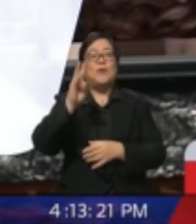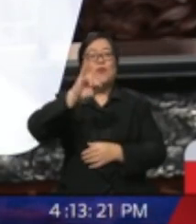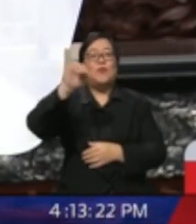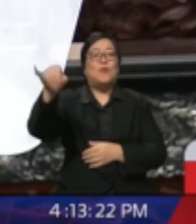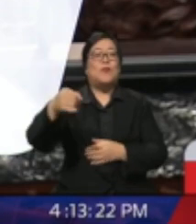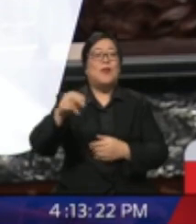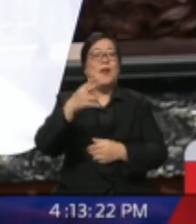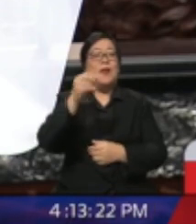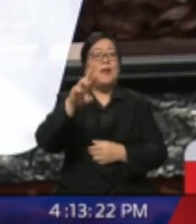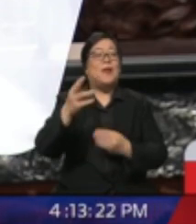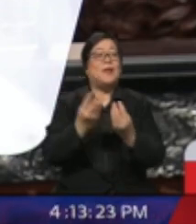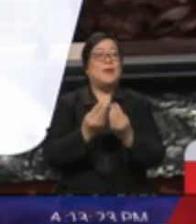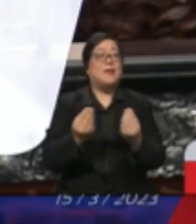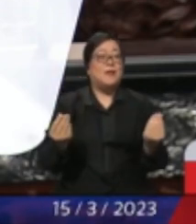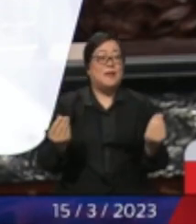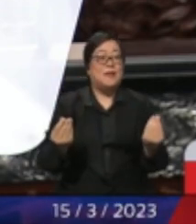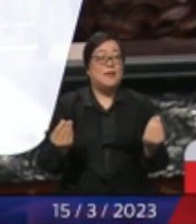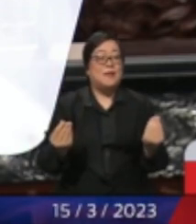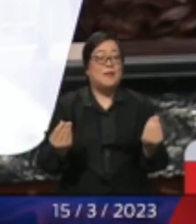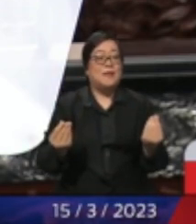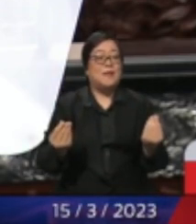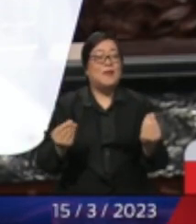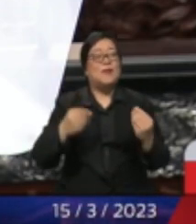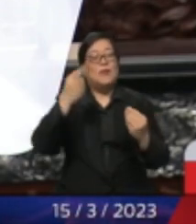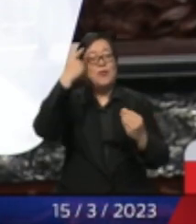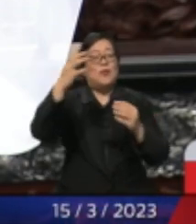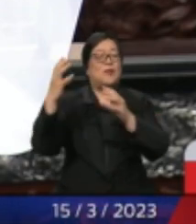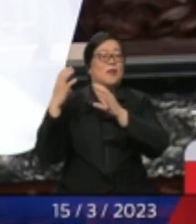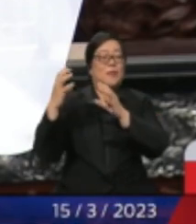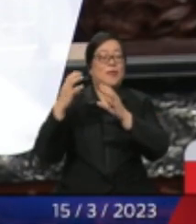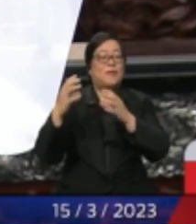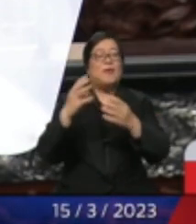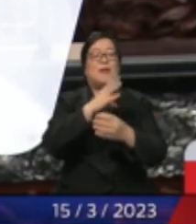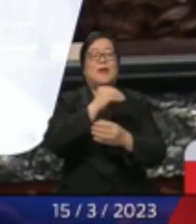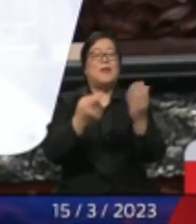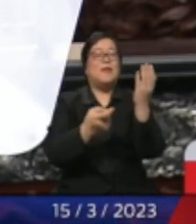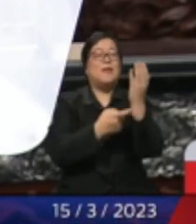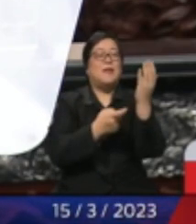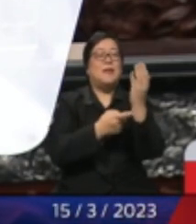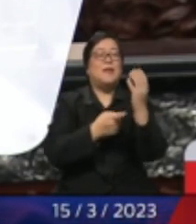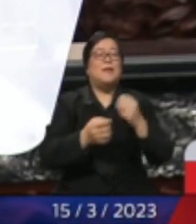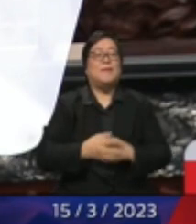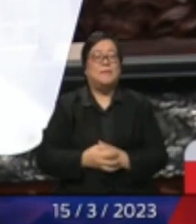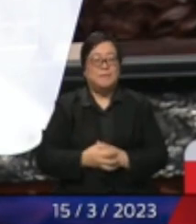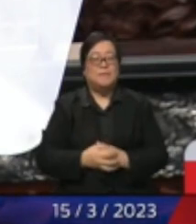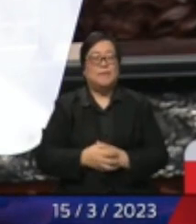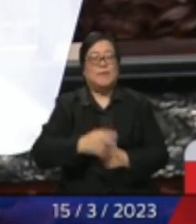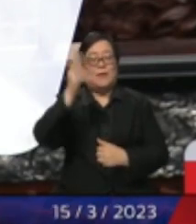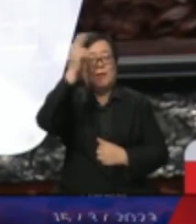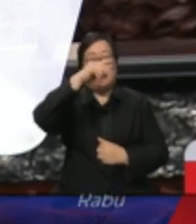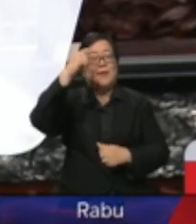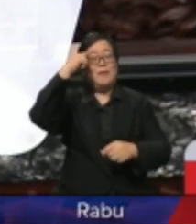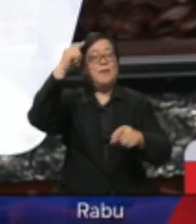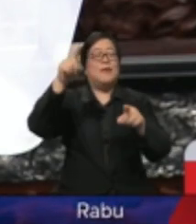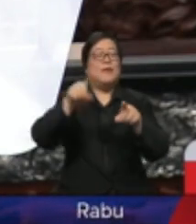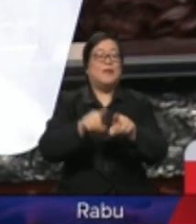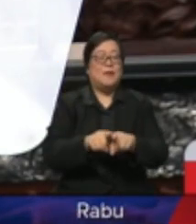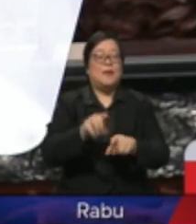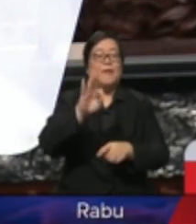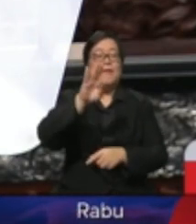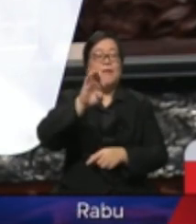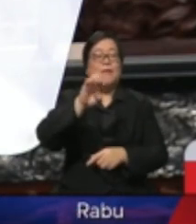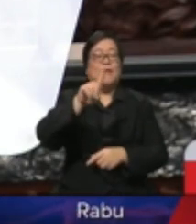hektar tanah bagi tanaman kelapa sawit dan getah kerajaan bercorak supaya